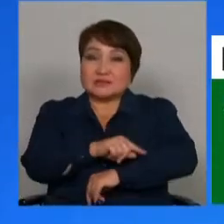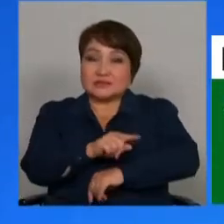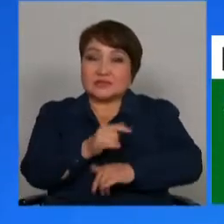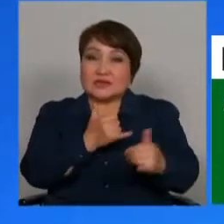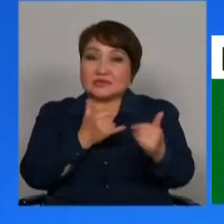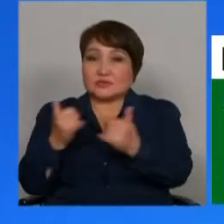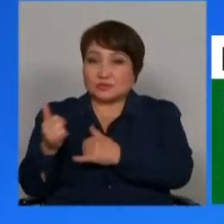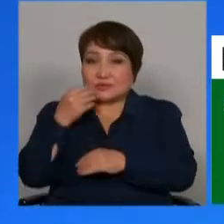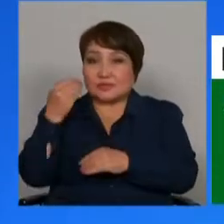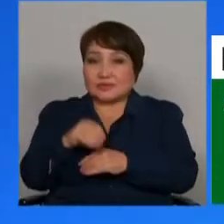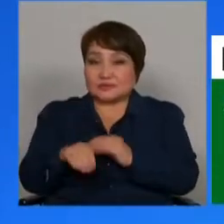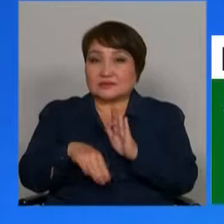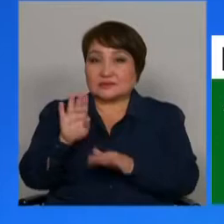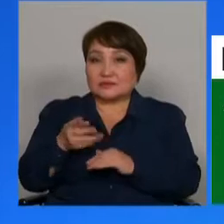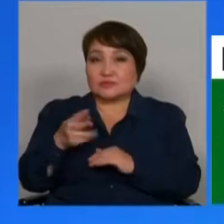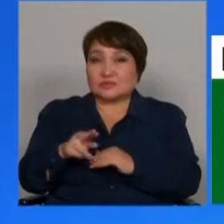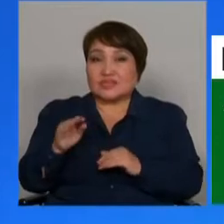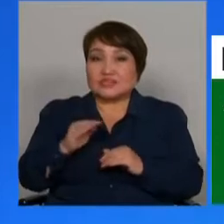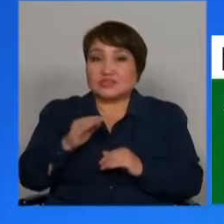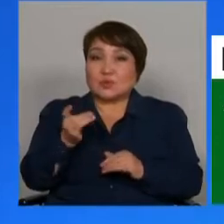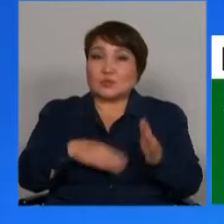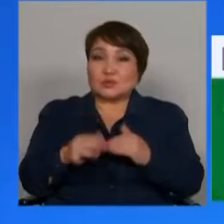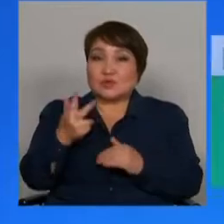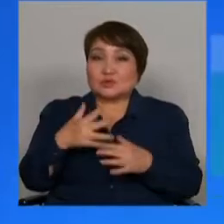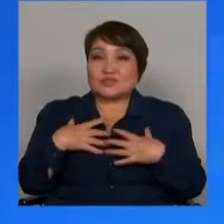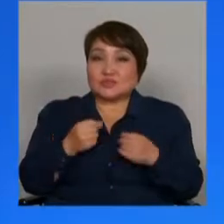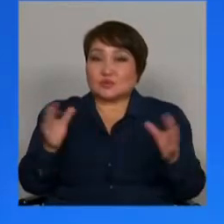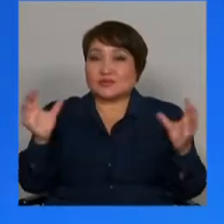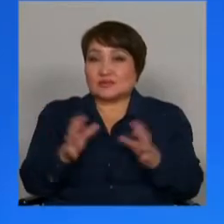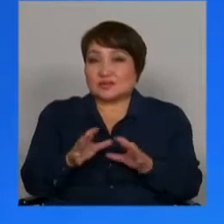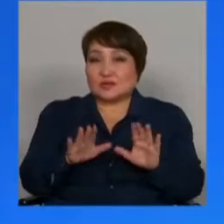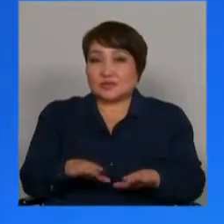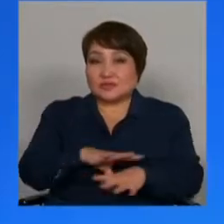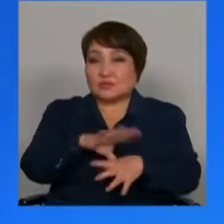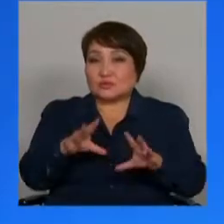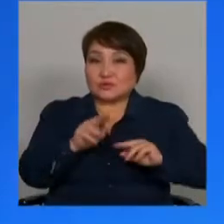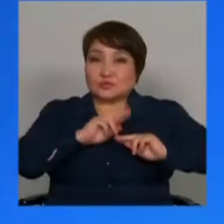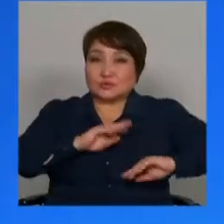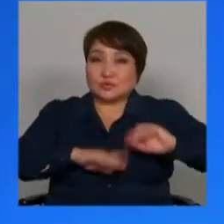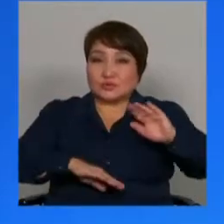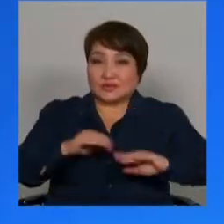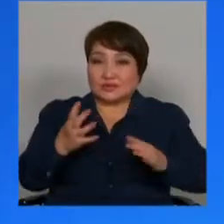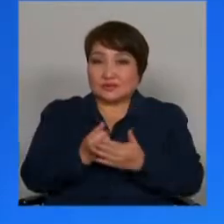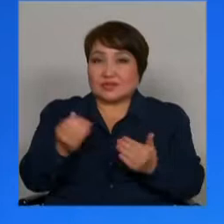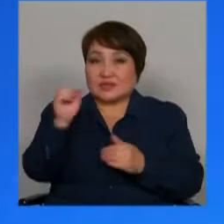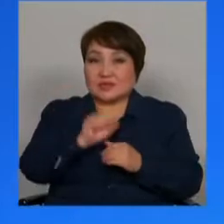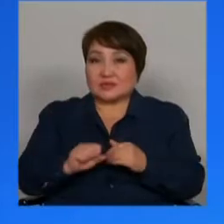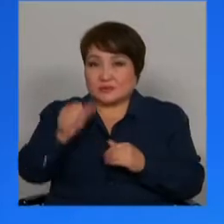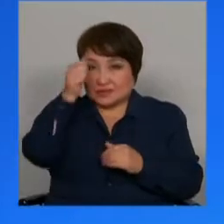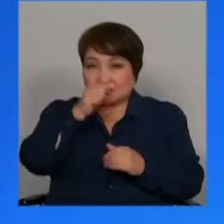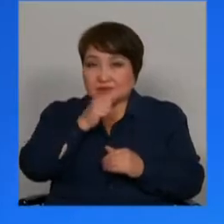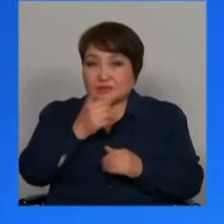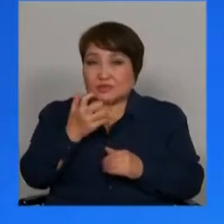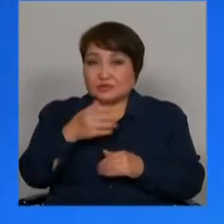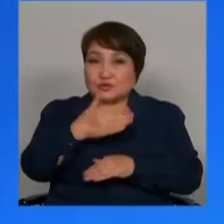көрсету сапасын жақсарту үшін Жетісу ауданында 3 денсаулық сақтау объектісі бойынша жұмыс қолға алынды. Биыл тамыз айында 500 келушіге